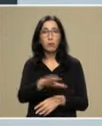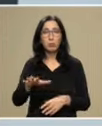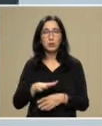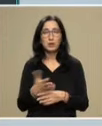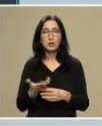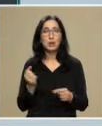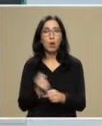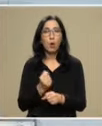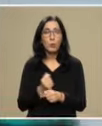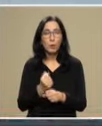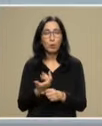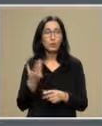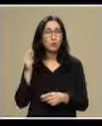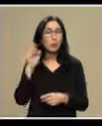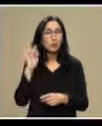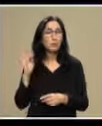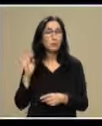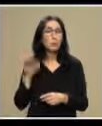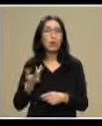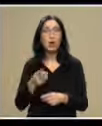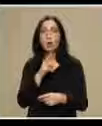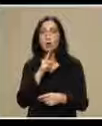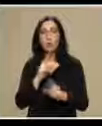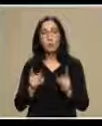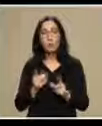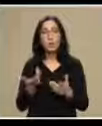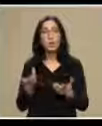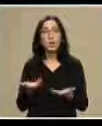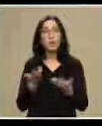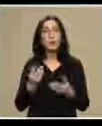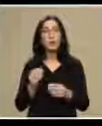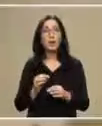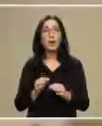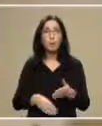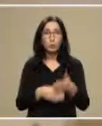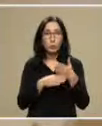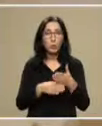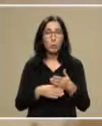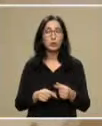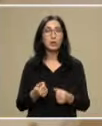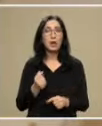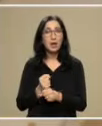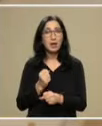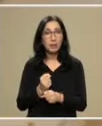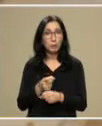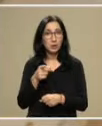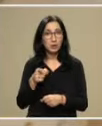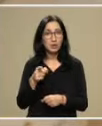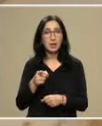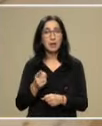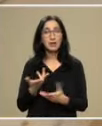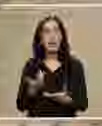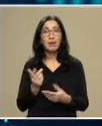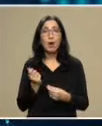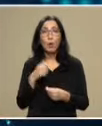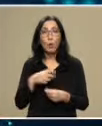на обработването на звука. Учителят може да бъде съществено подпомогнат с тези системи, работата с тях, но те трябва много умело